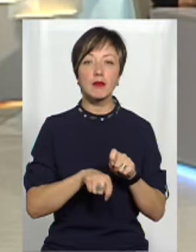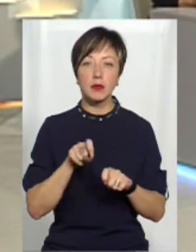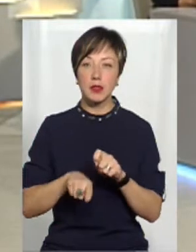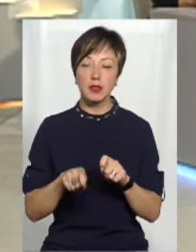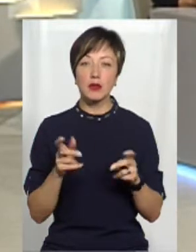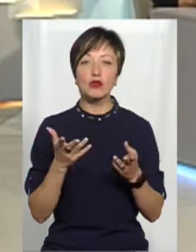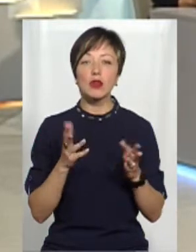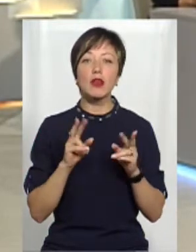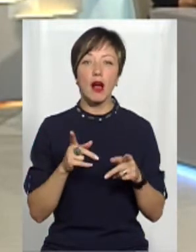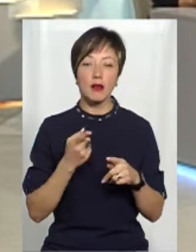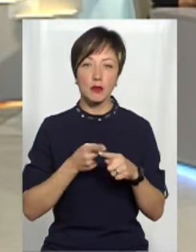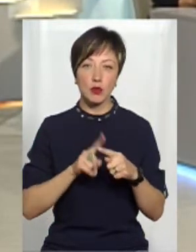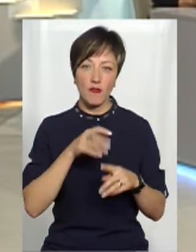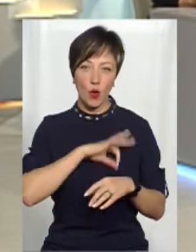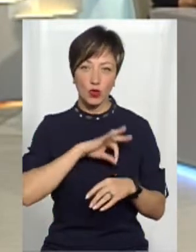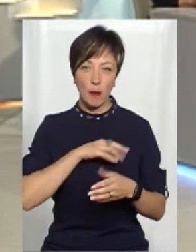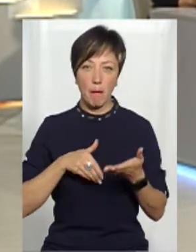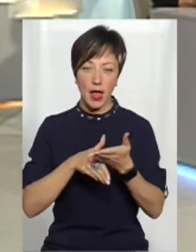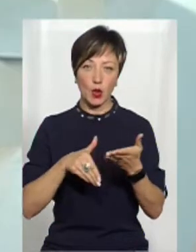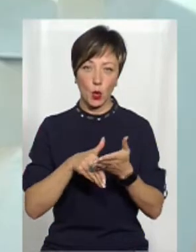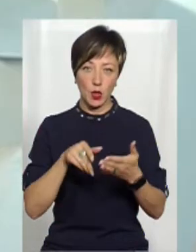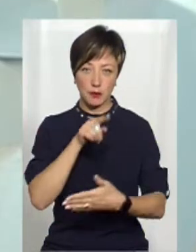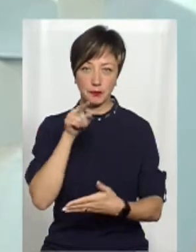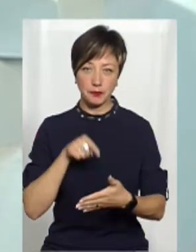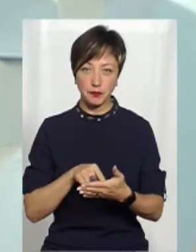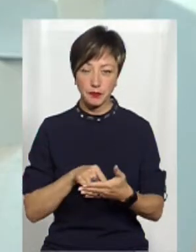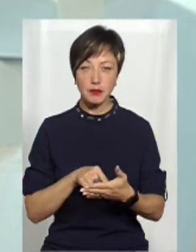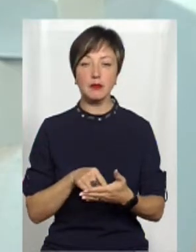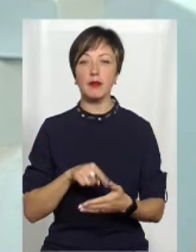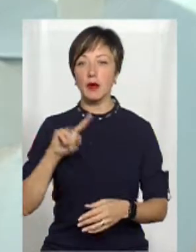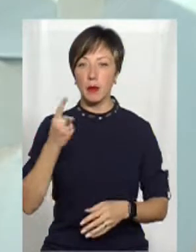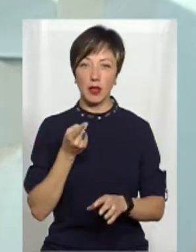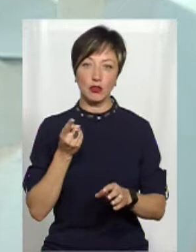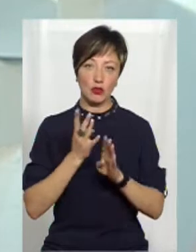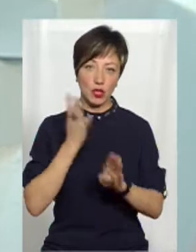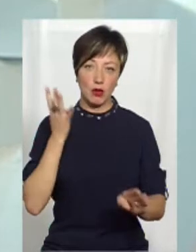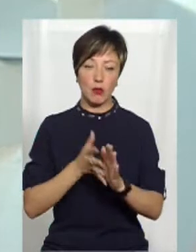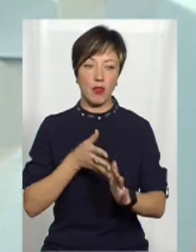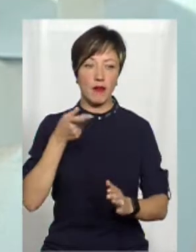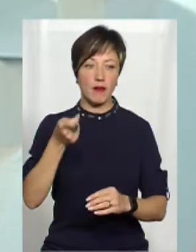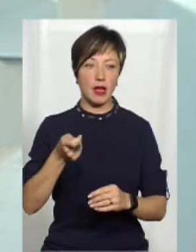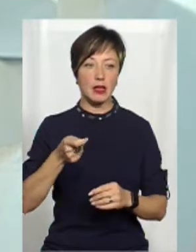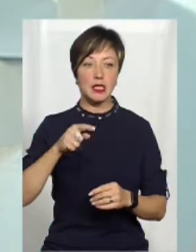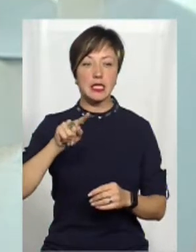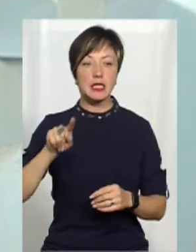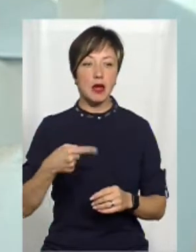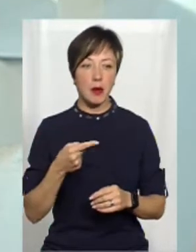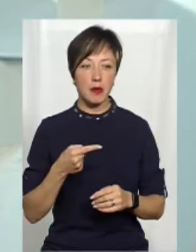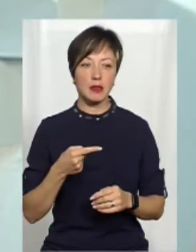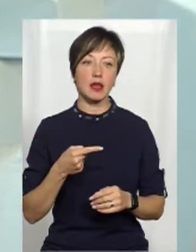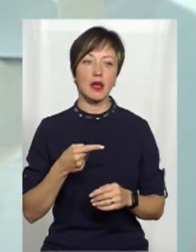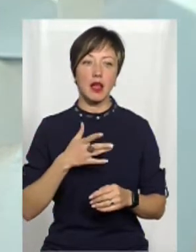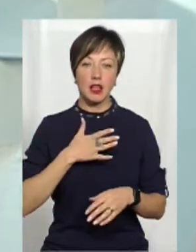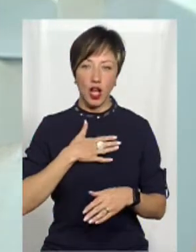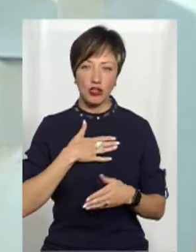які інструменти використовувалися при цьому? Ну, насамперед, ми подавали запити. Взагалі, це один з інструментів нашого